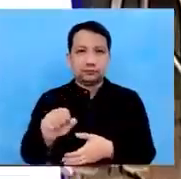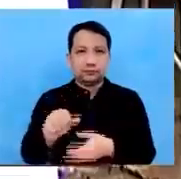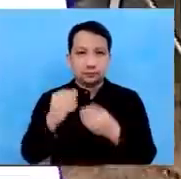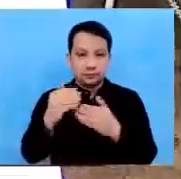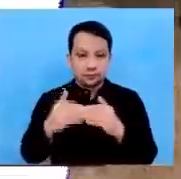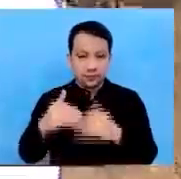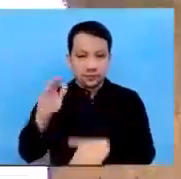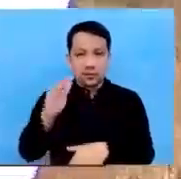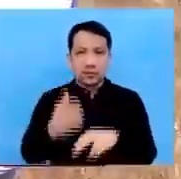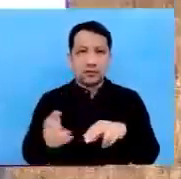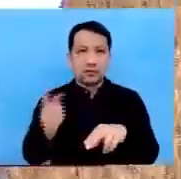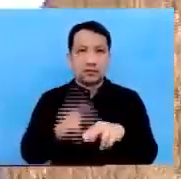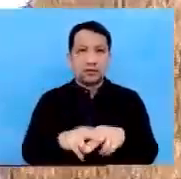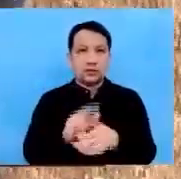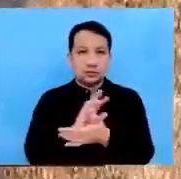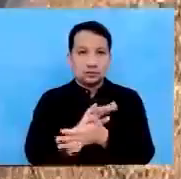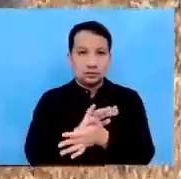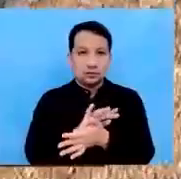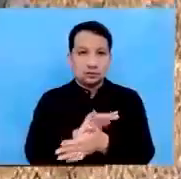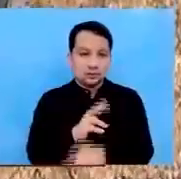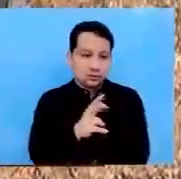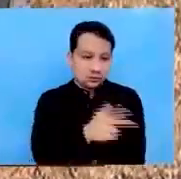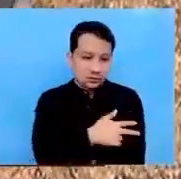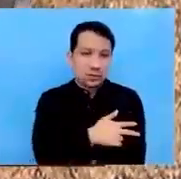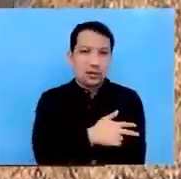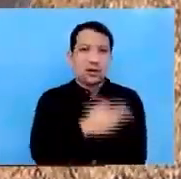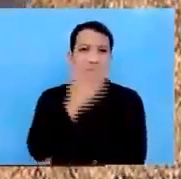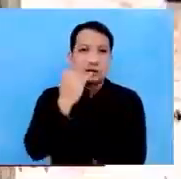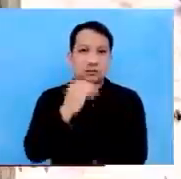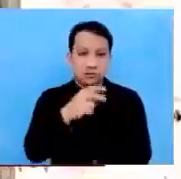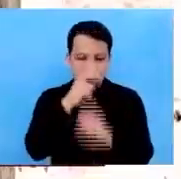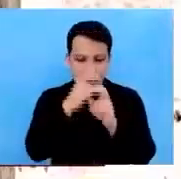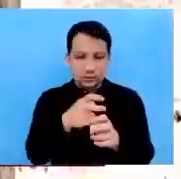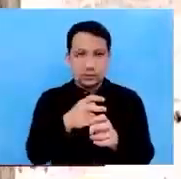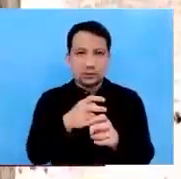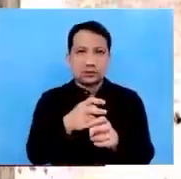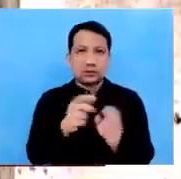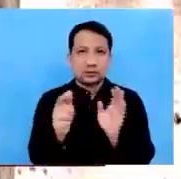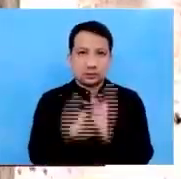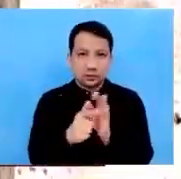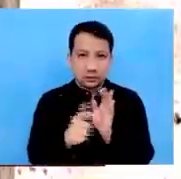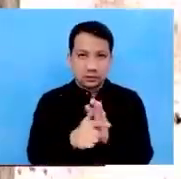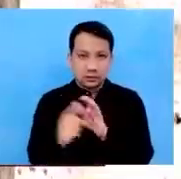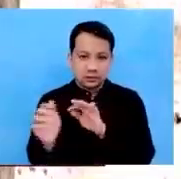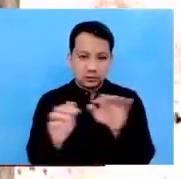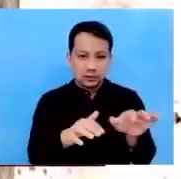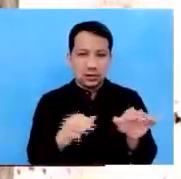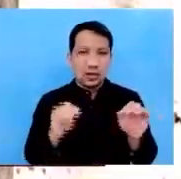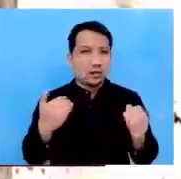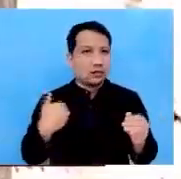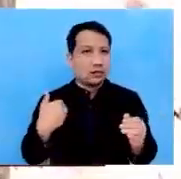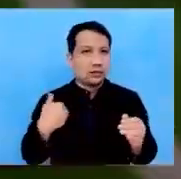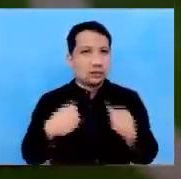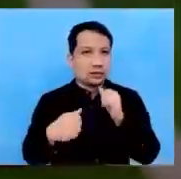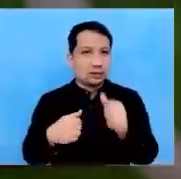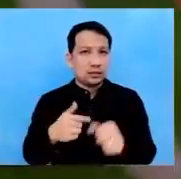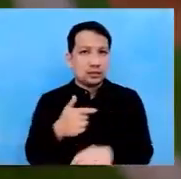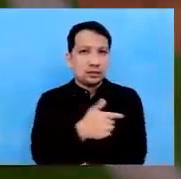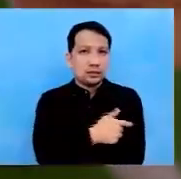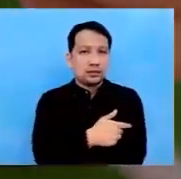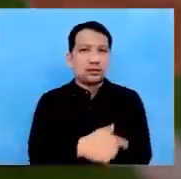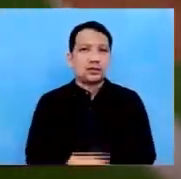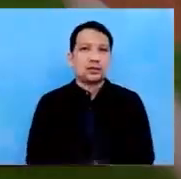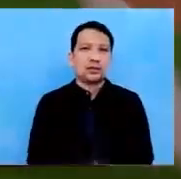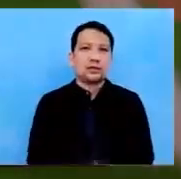ang kanilang COVID-19 vaccination rate, lalo't stricto sila sa pagbabawal na papasukin sa sementeryo ang hindi pa bakunado. Tatagal